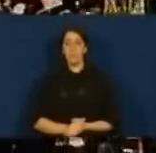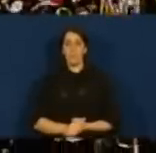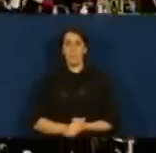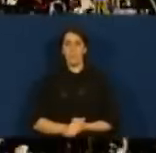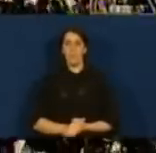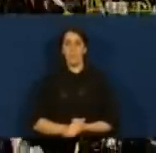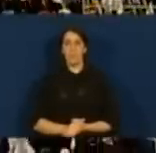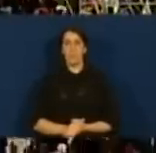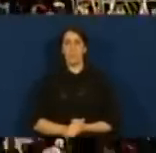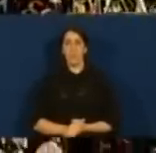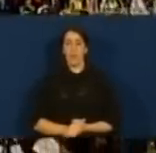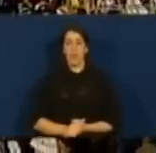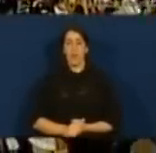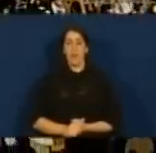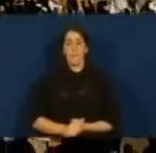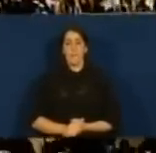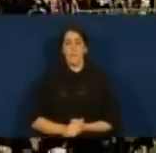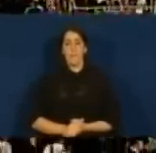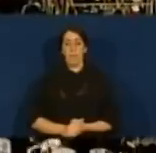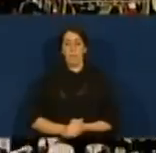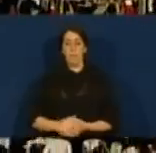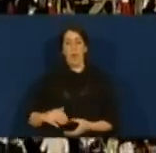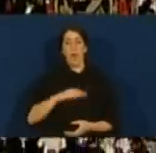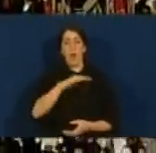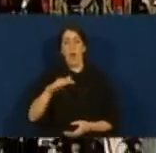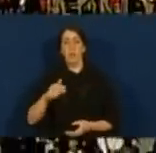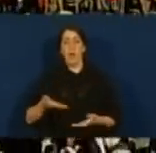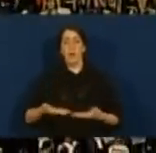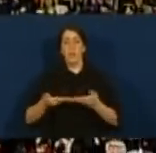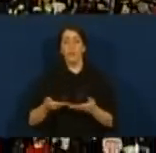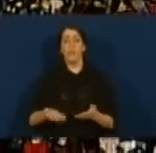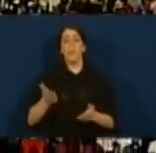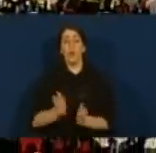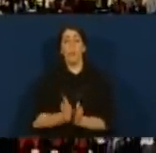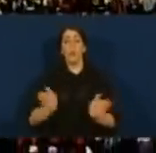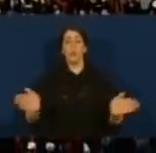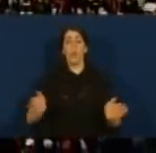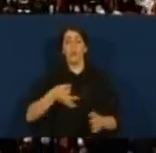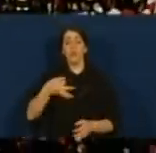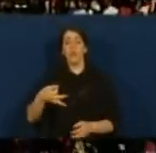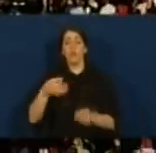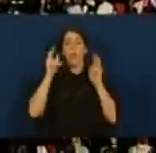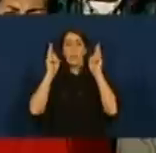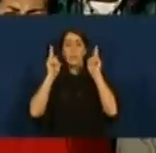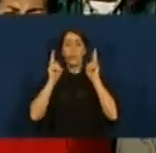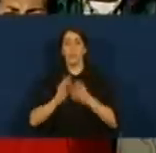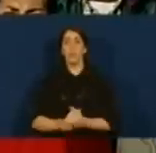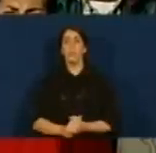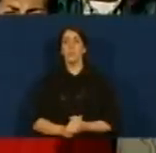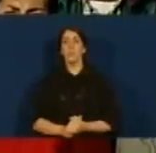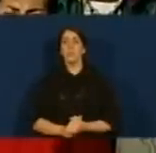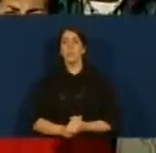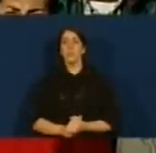Lilla l-liema se nagħtuhom l-aqwa possibiltajiet. Se nagħtuhom